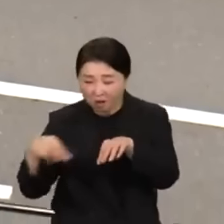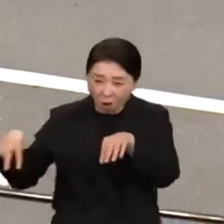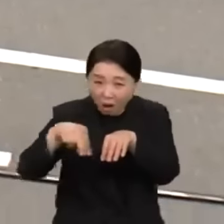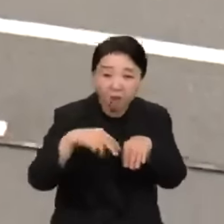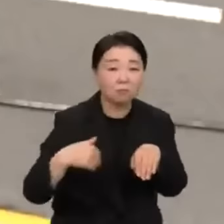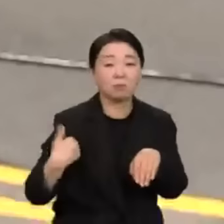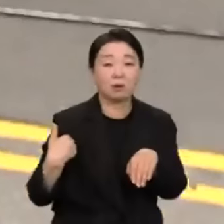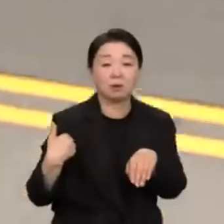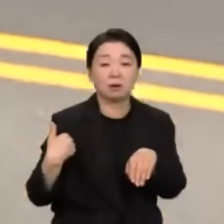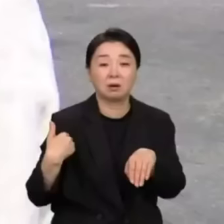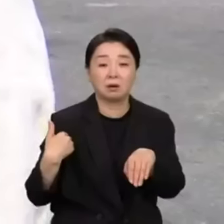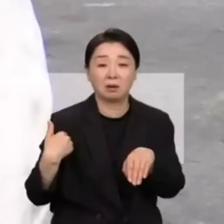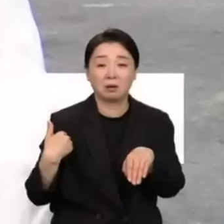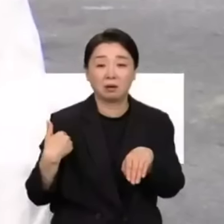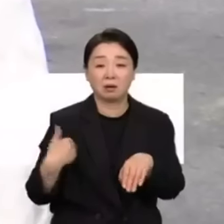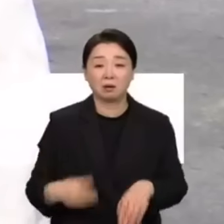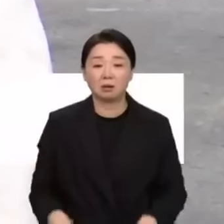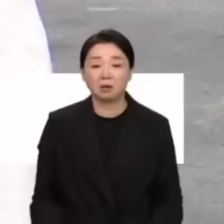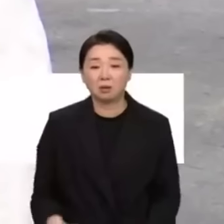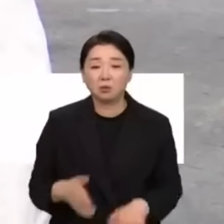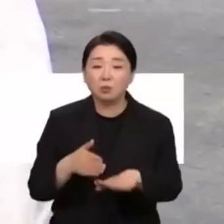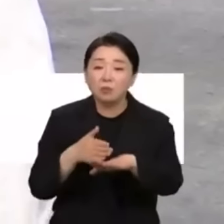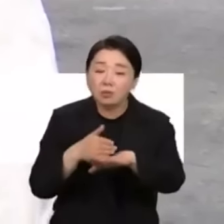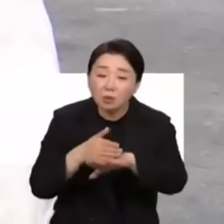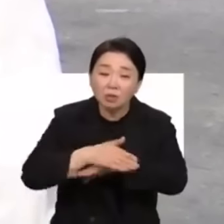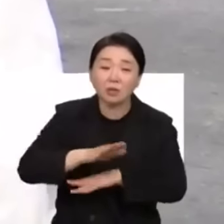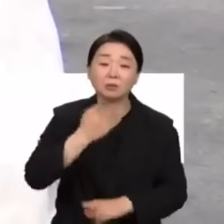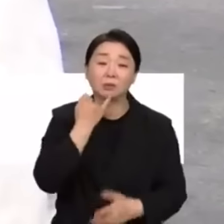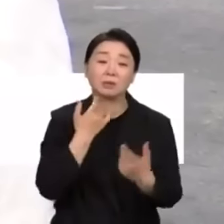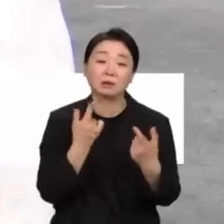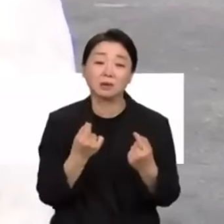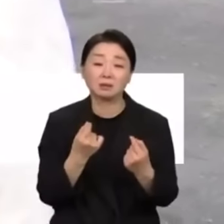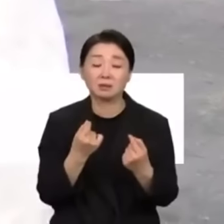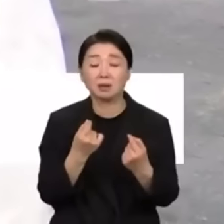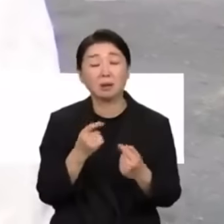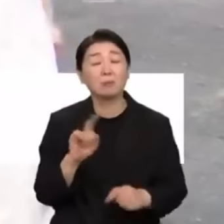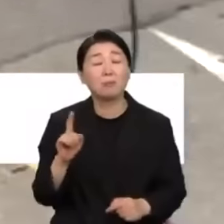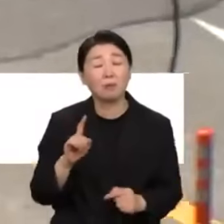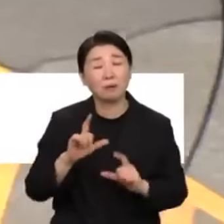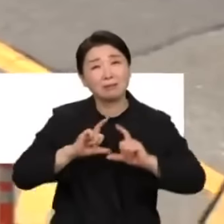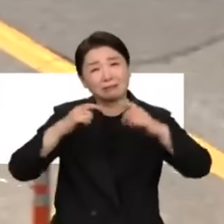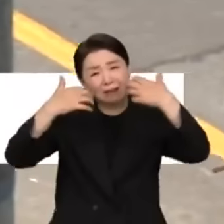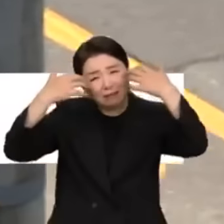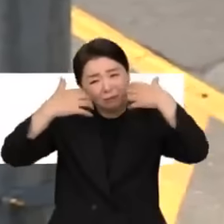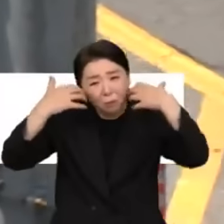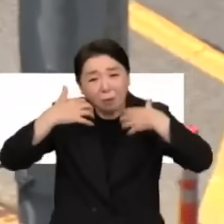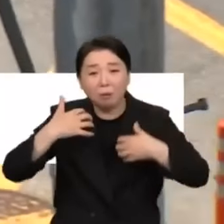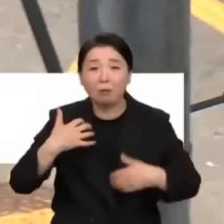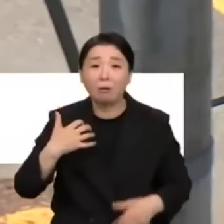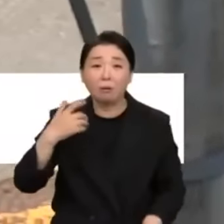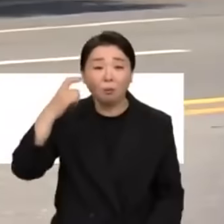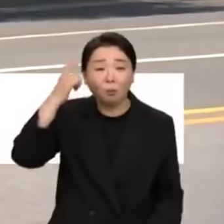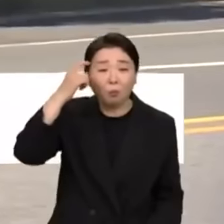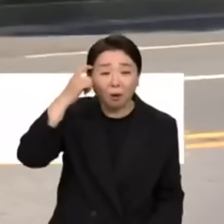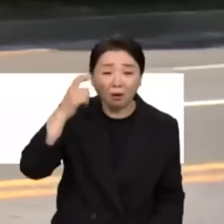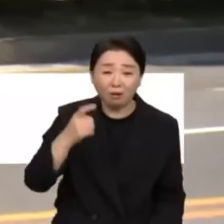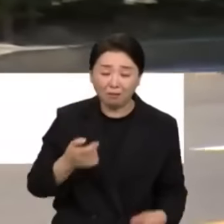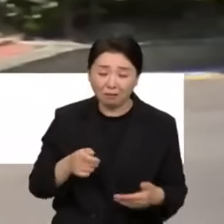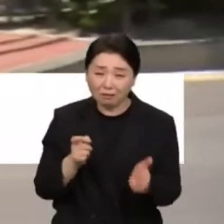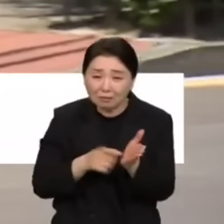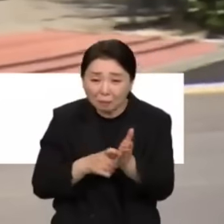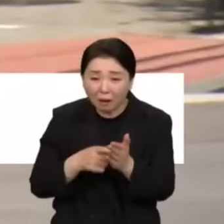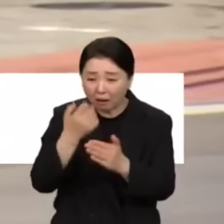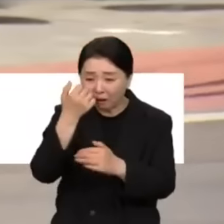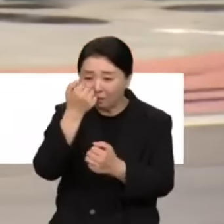모릅니다. 조금만 좀 천천히 가셔도 될 것 같은데 요즘 뭐 날도 덥고 이런데 급하셔서 가시는